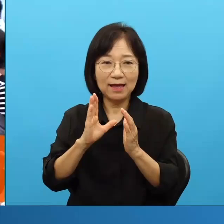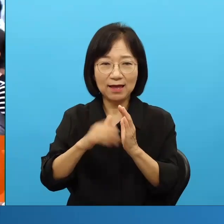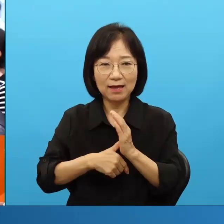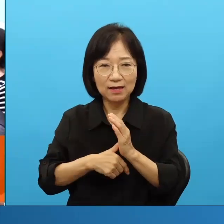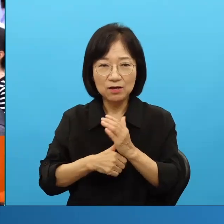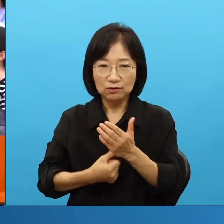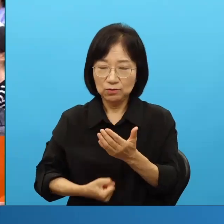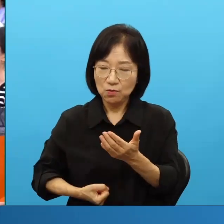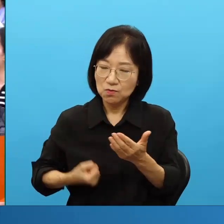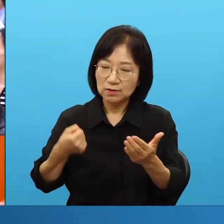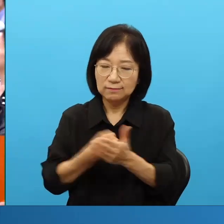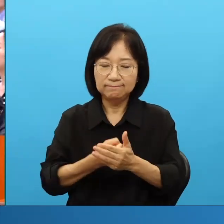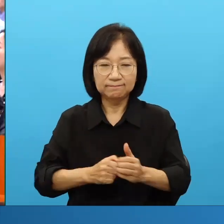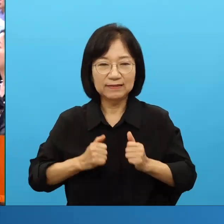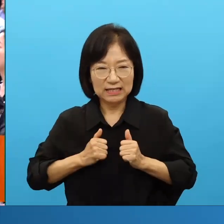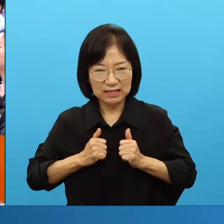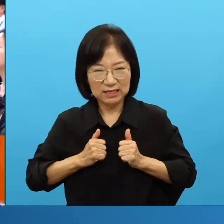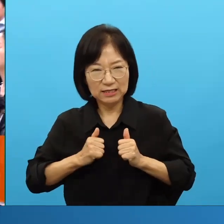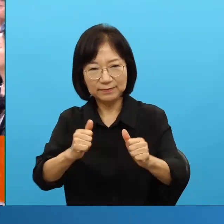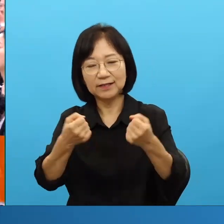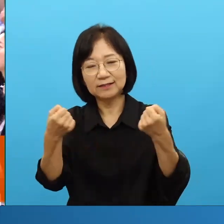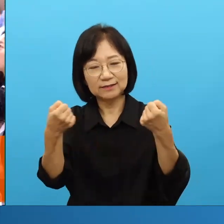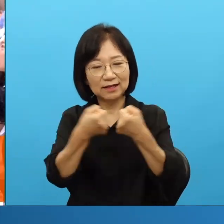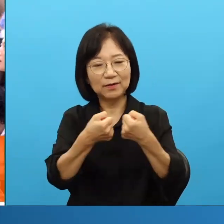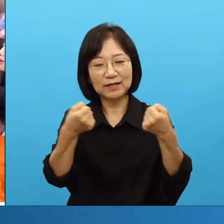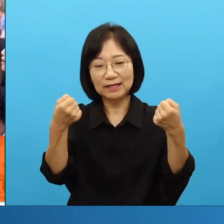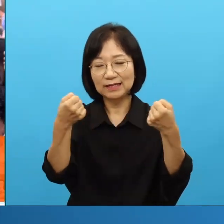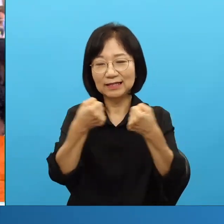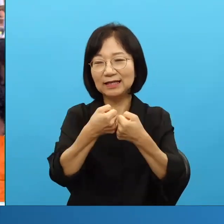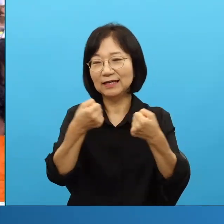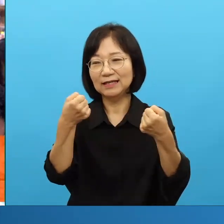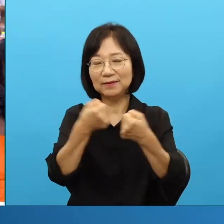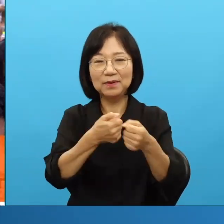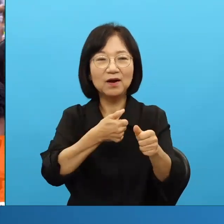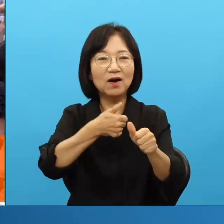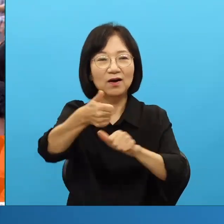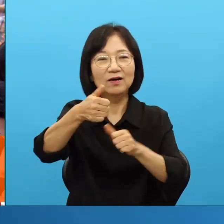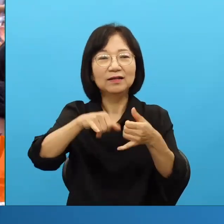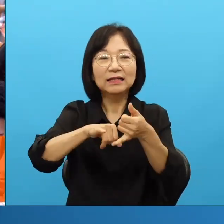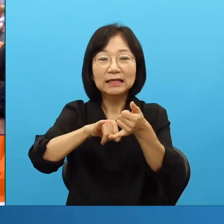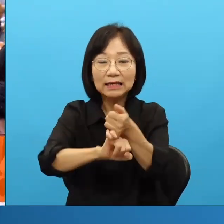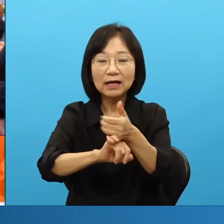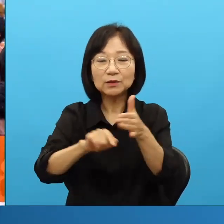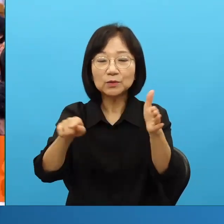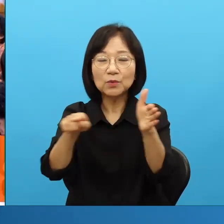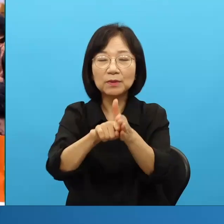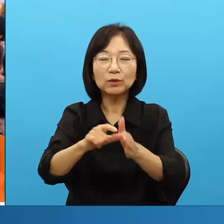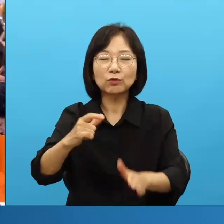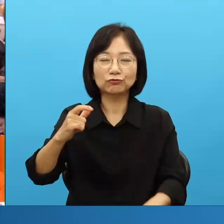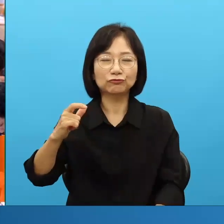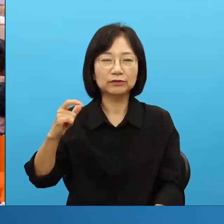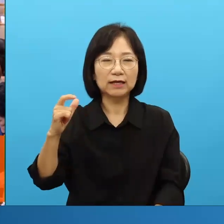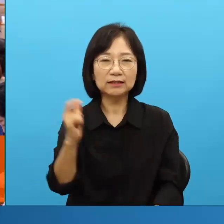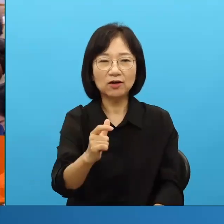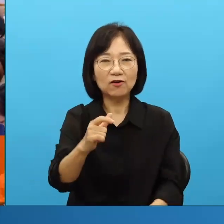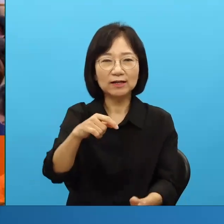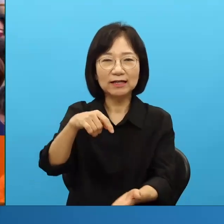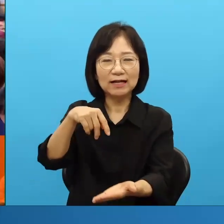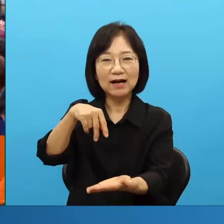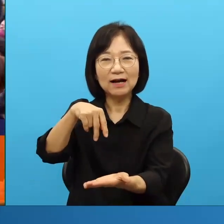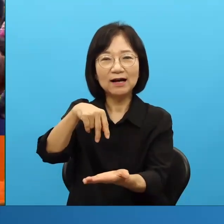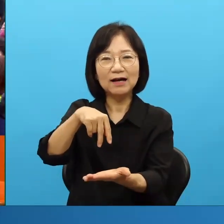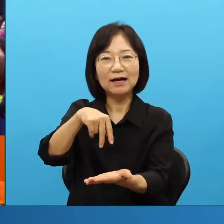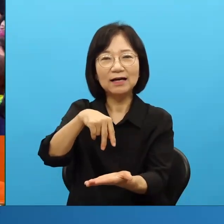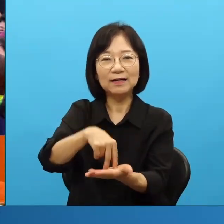때에 용감하게 힘써 싸워 이기며 약속 믿고 굳게